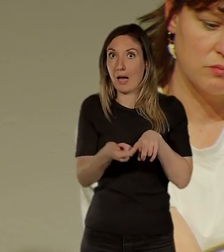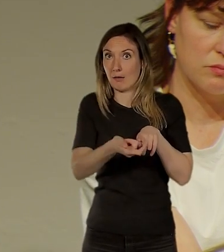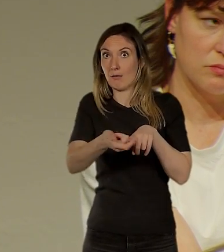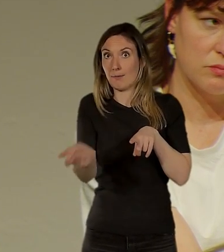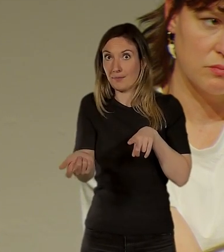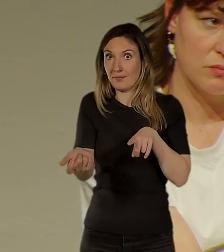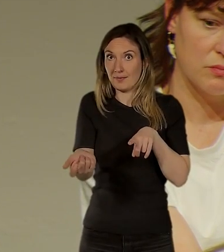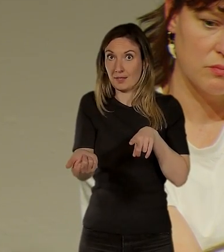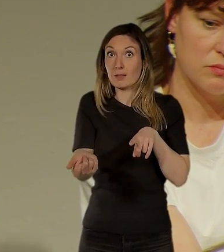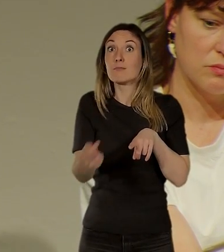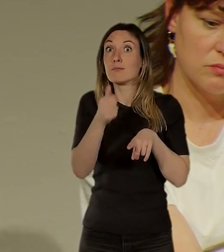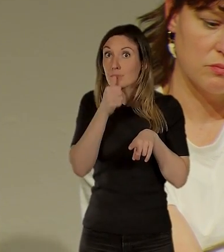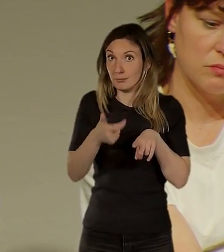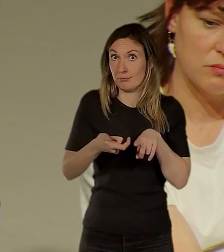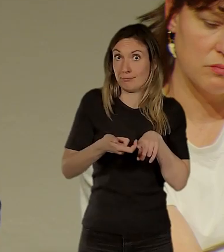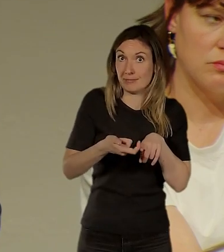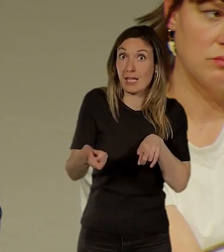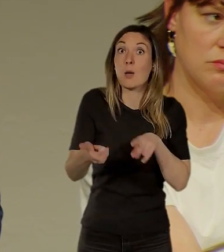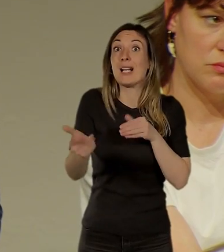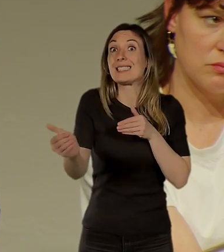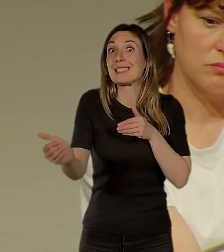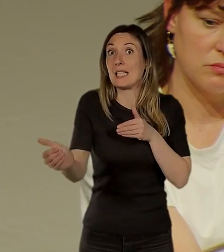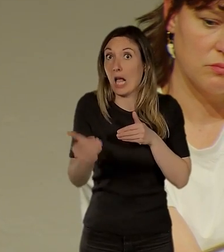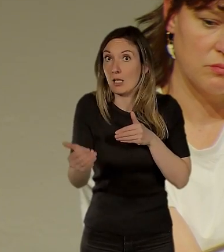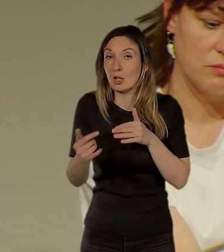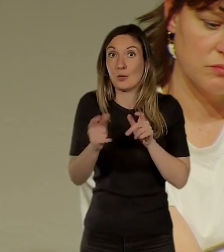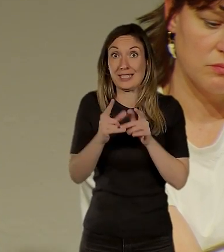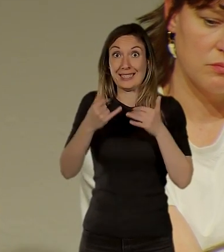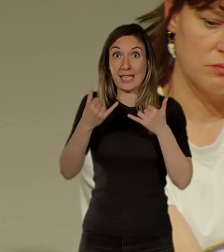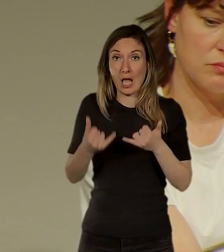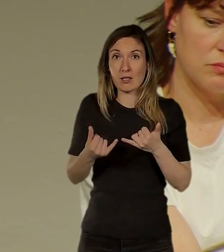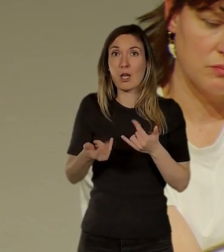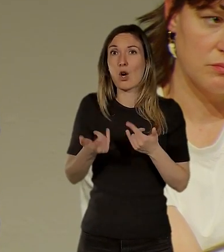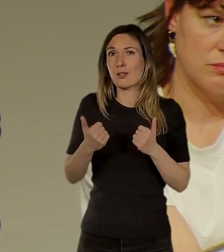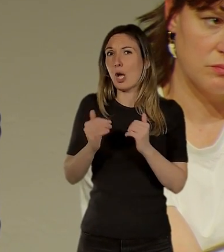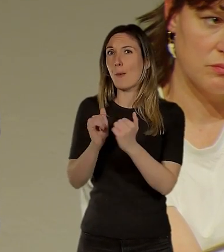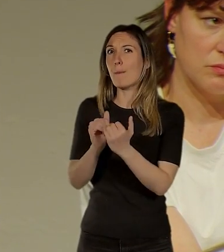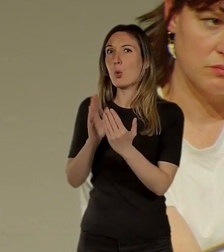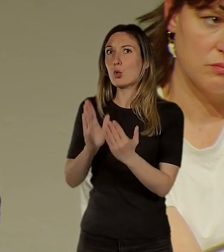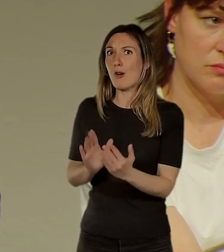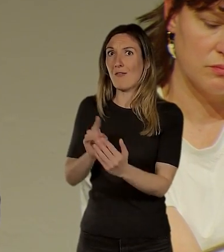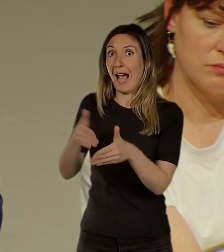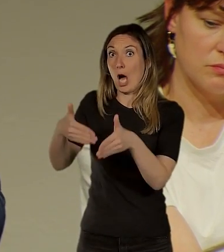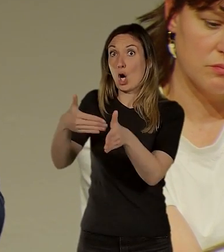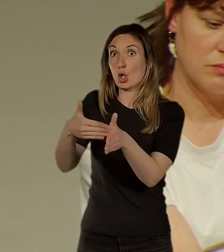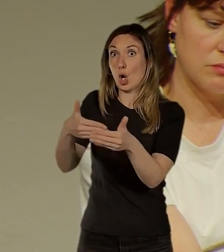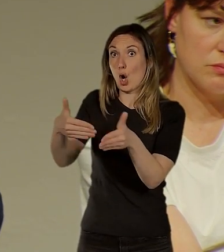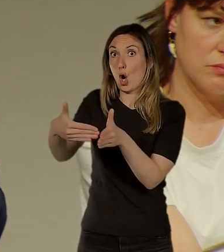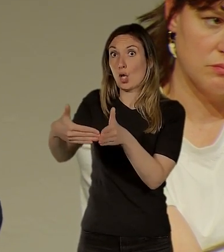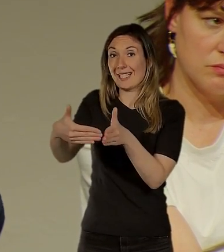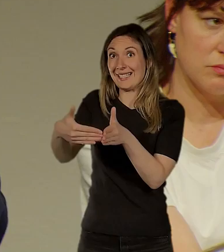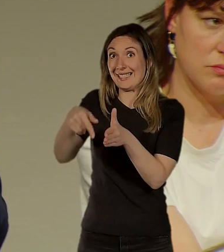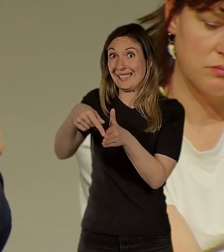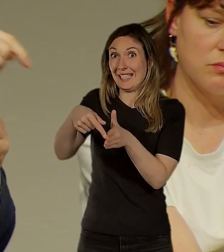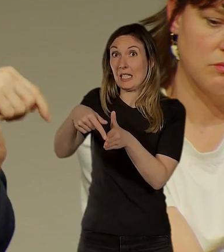jeden odbočovák, který se zkrátí, on teďka vlastně jakoby začíná někde na začátku jako u jednoho rohu, tak vlastně ten jeho začátek